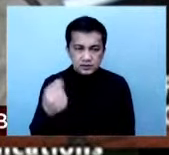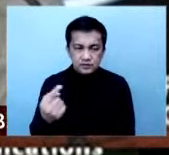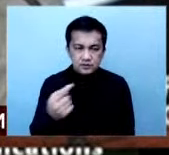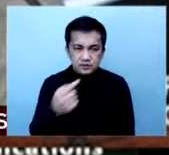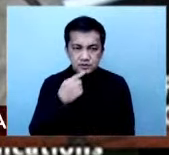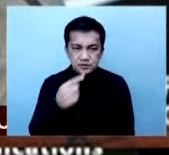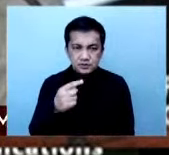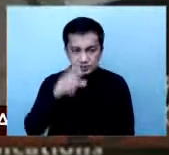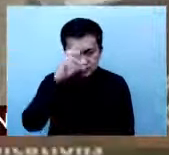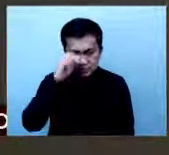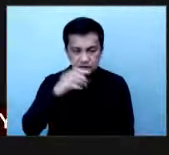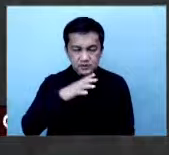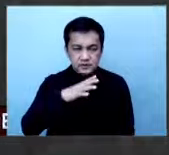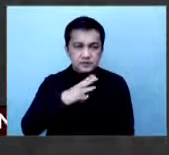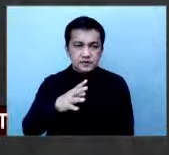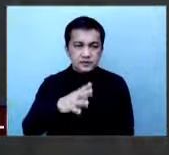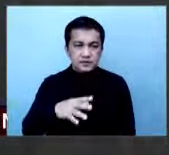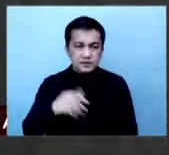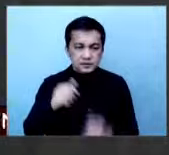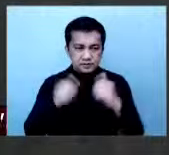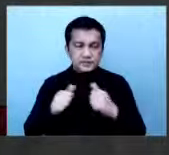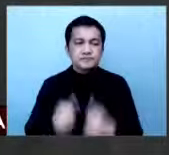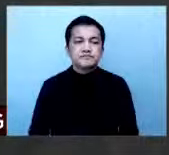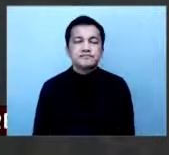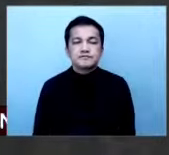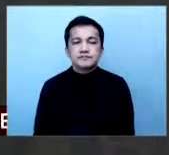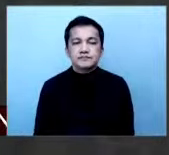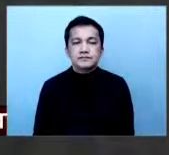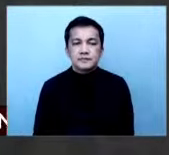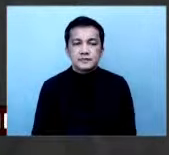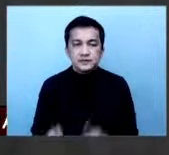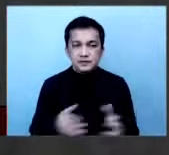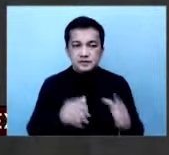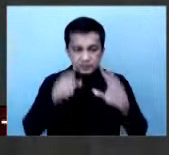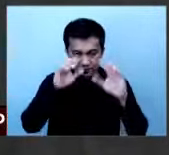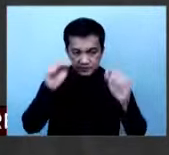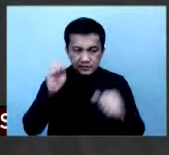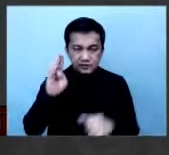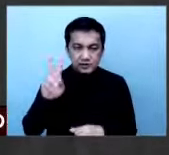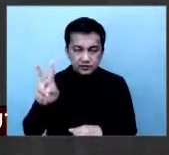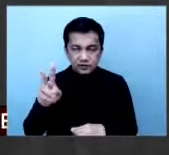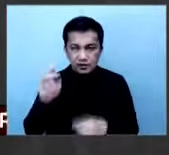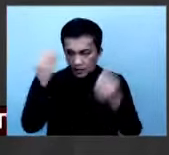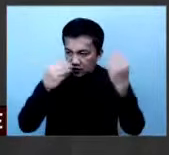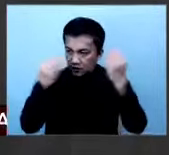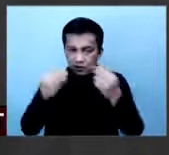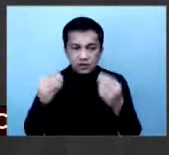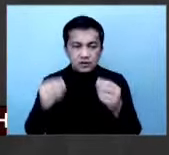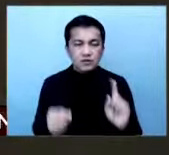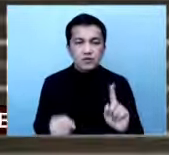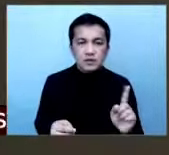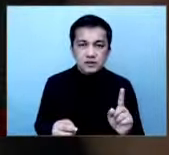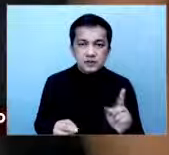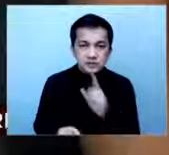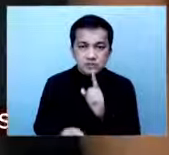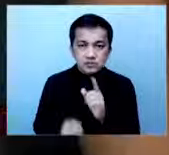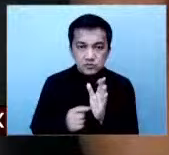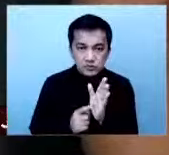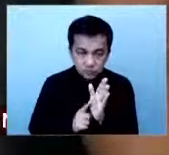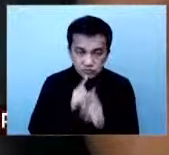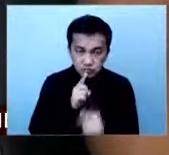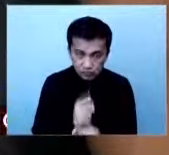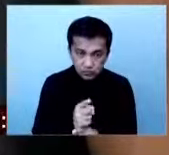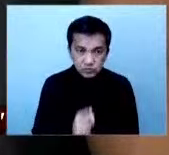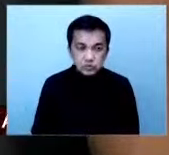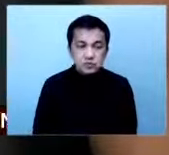Gentleman's agreement kaya ngayon pati si Pangulong Marcos nalilito kung ano ba talaga ang totoo from